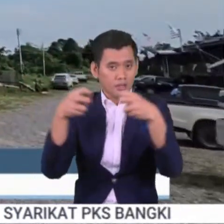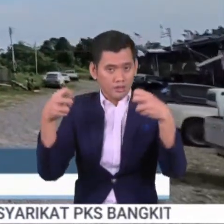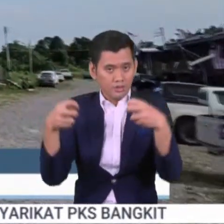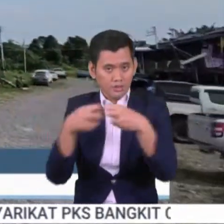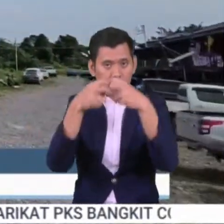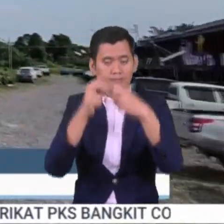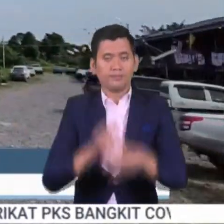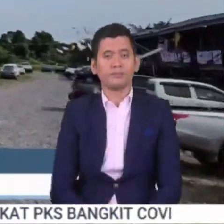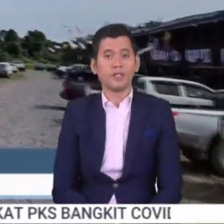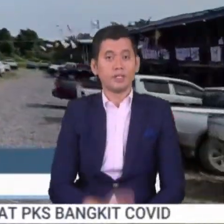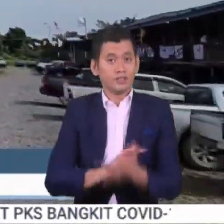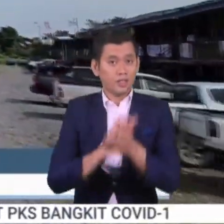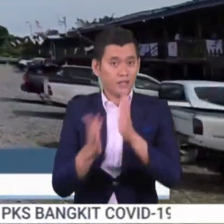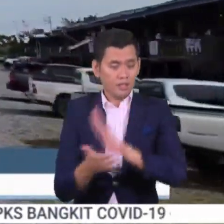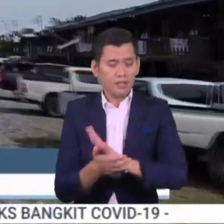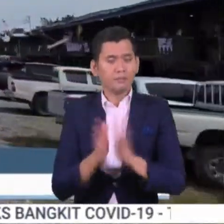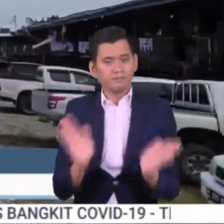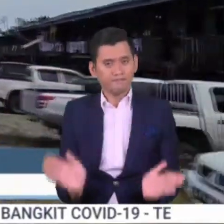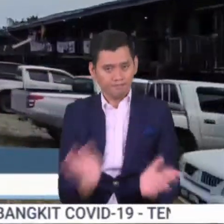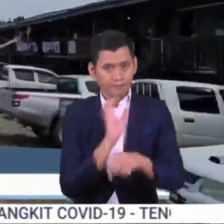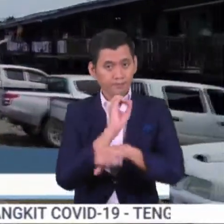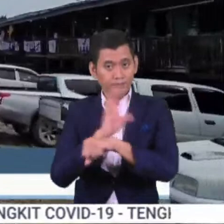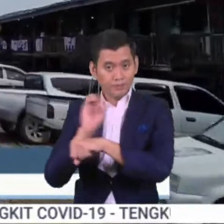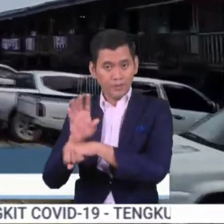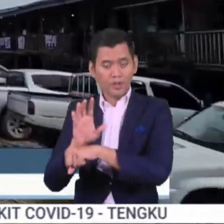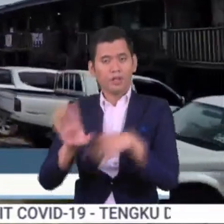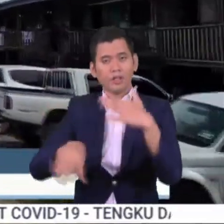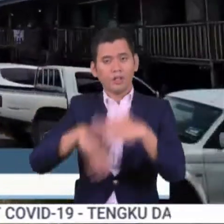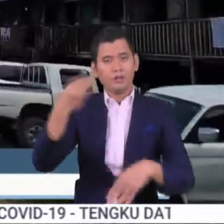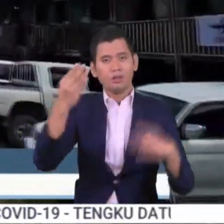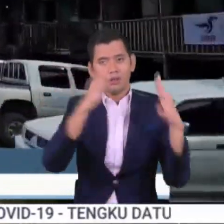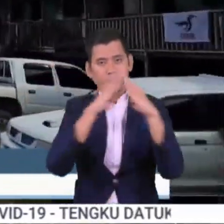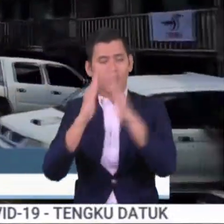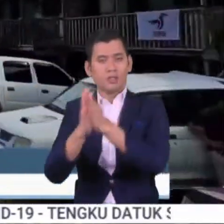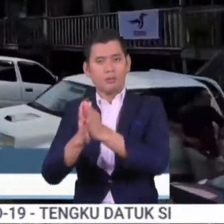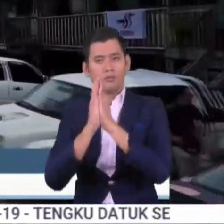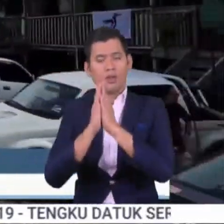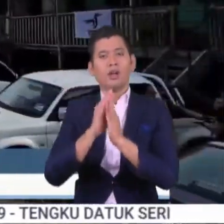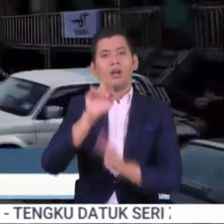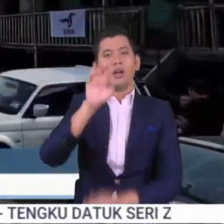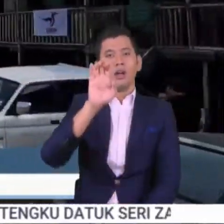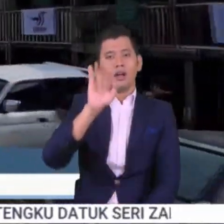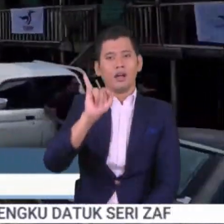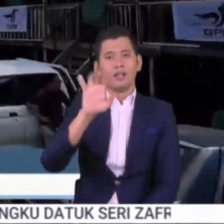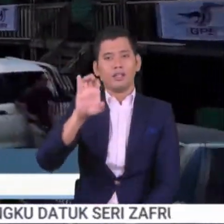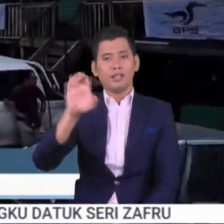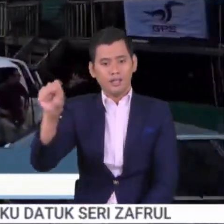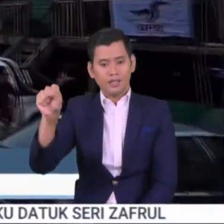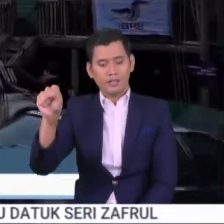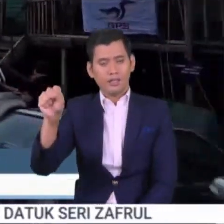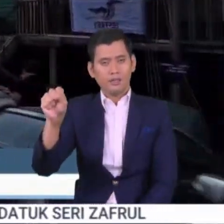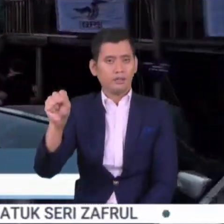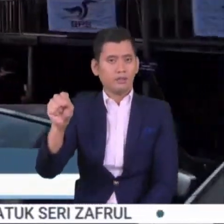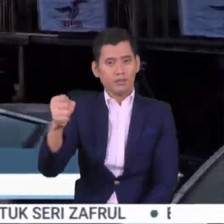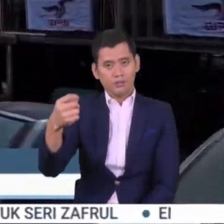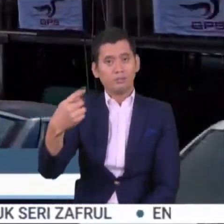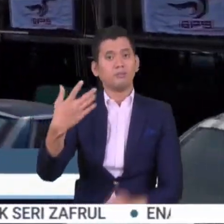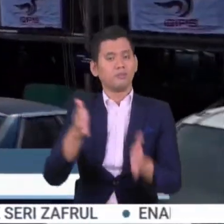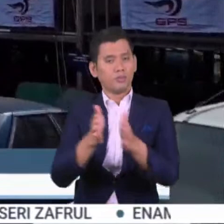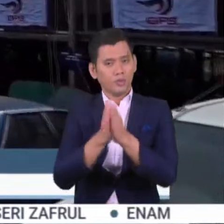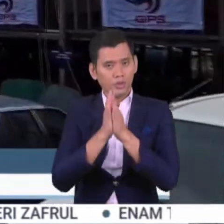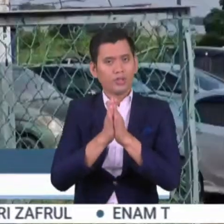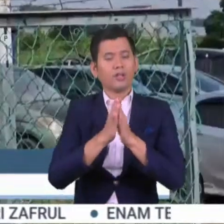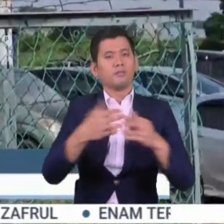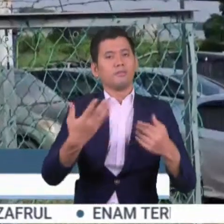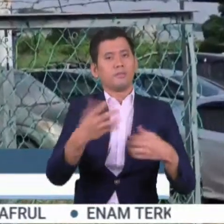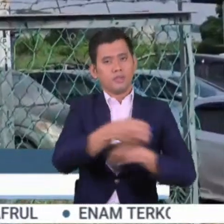bekalan elektrik. Sehubungan itu, beliau menyeru penduduk luar bandar untuk memohon RES dari pejabat residen dan daerah masing-masing.